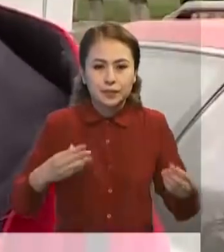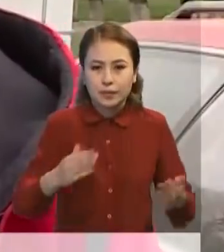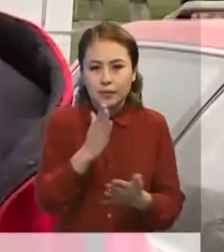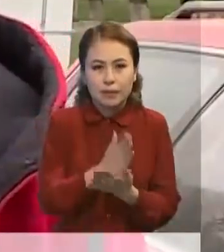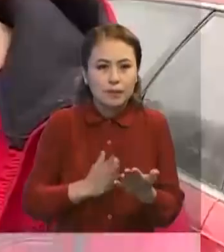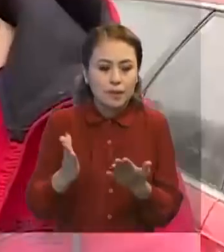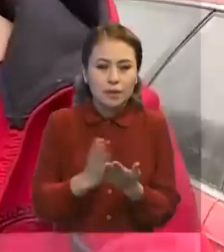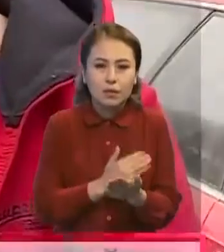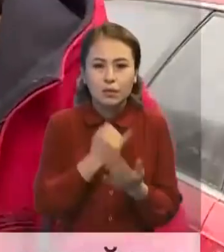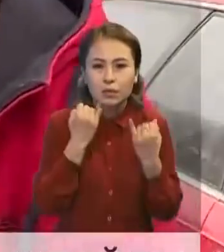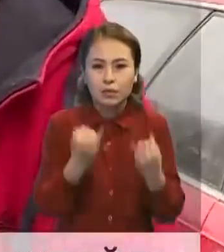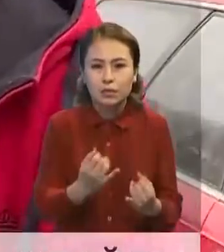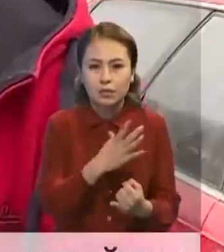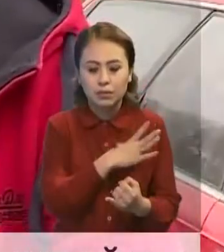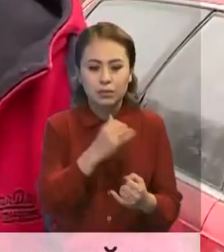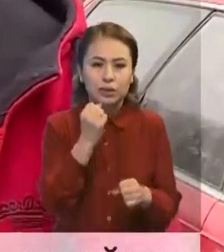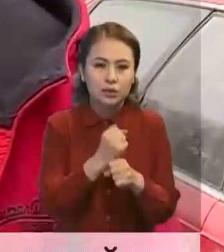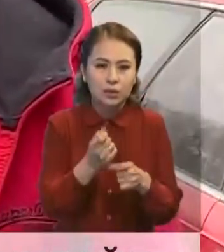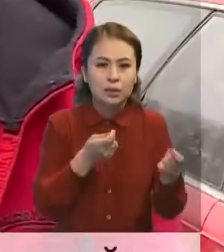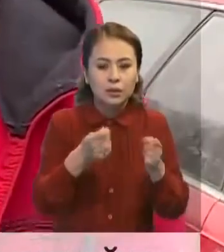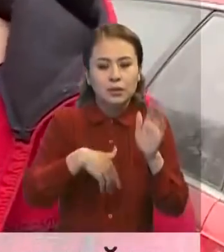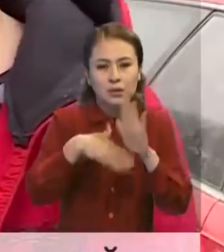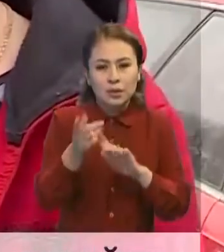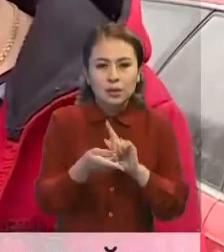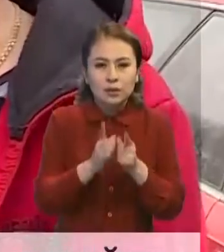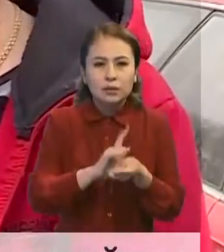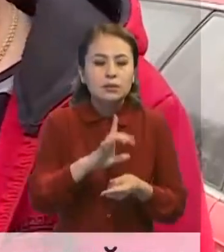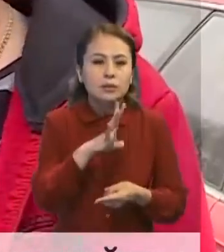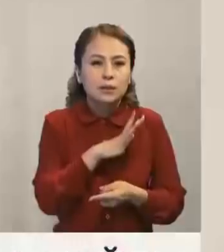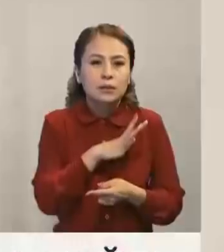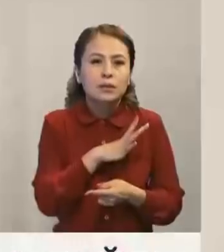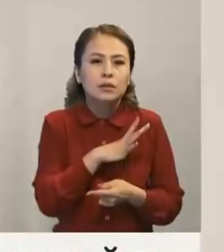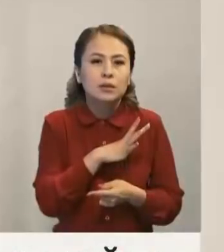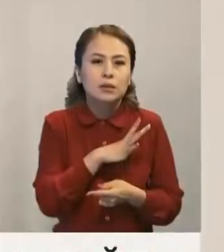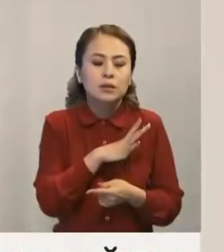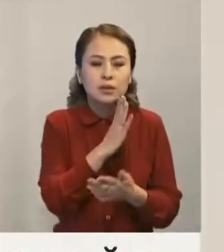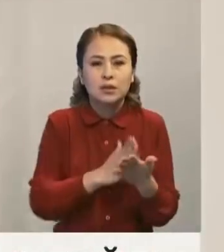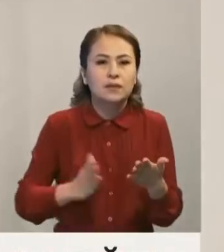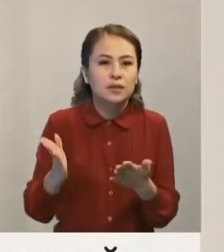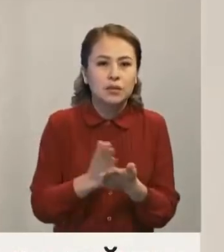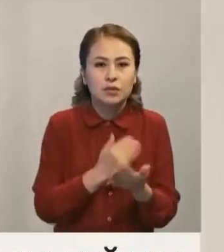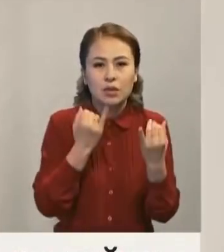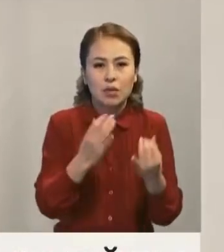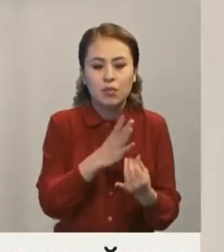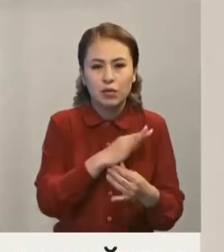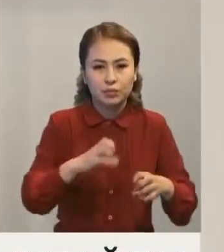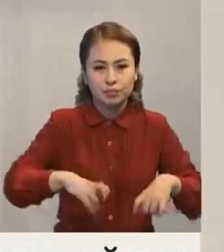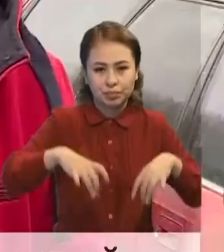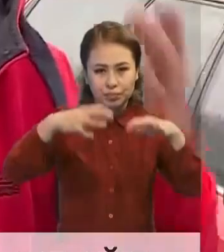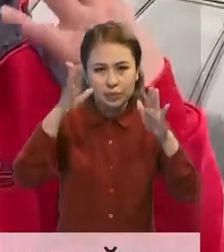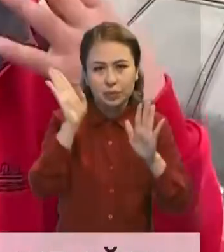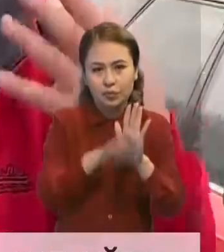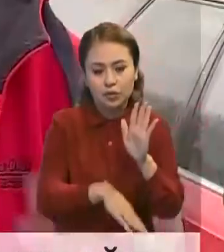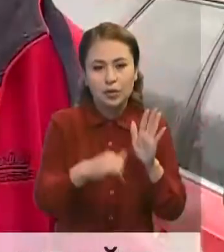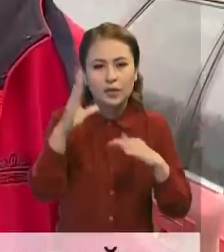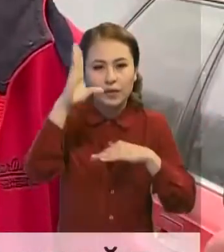жаман болған. Енді қайта әкіміз жасап, кішкене жолды бері қаратып тұрғанда қысым мынау. Сәптім жаман болған. Енді қазір шаңның ішінде отырмыз. Кешке